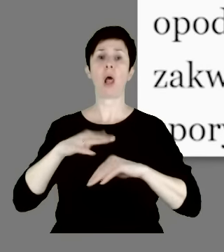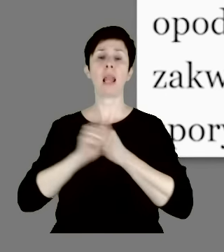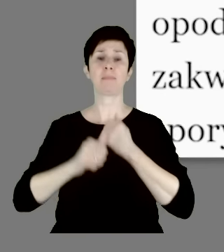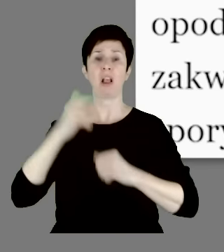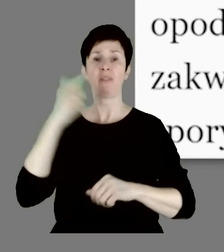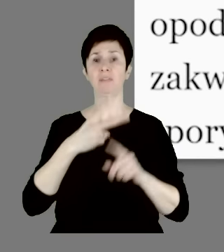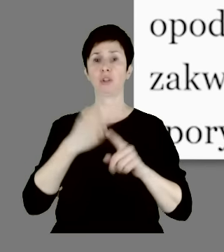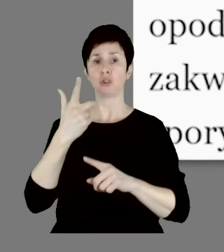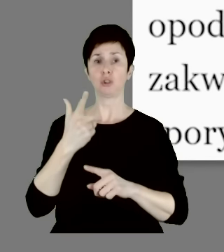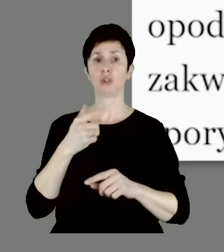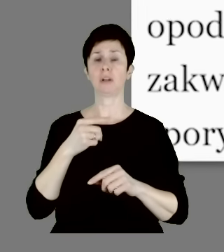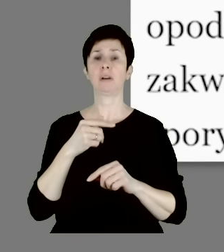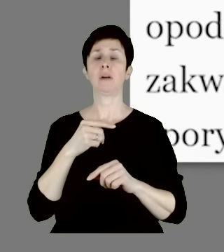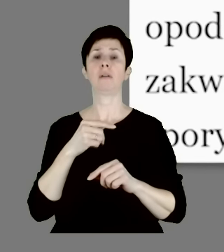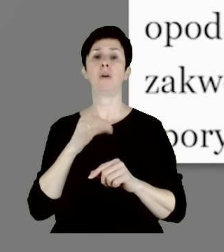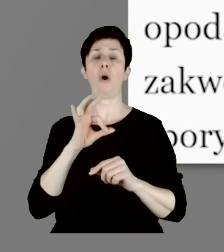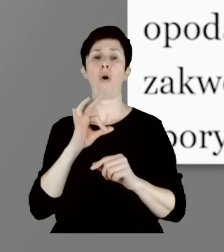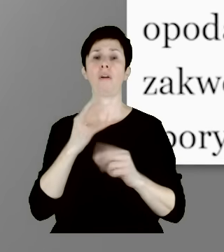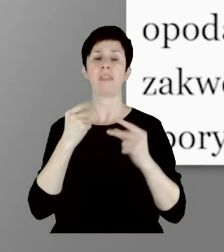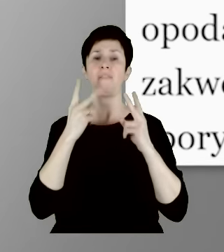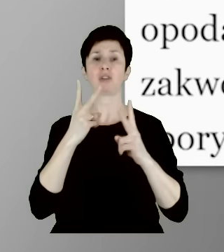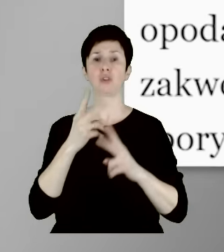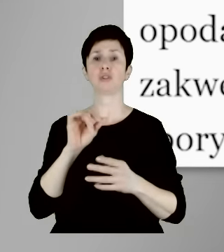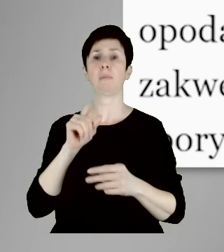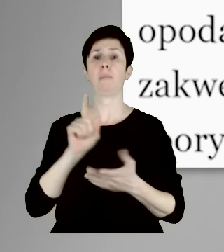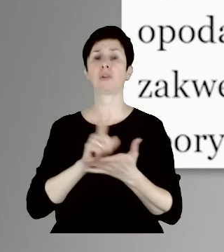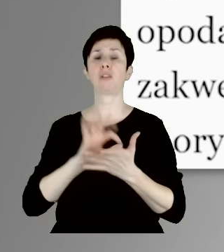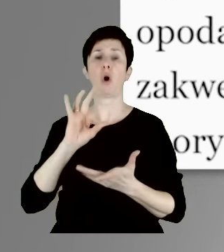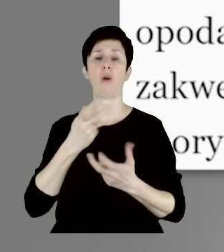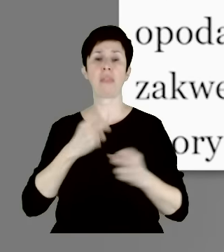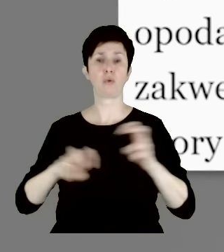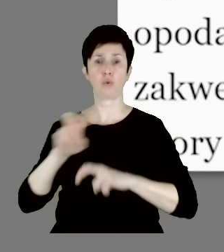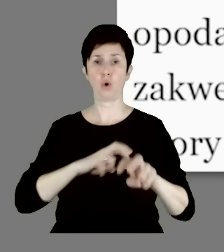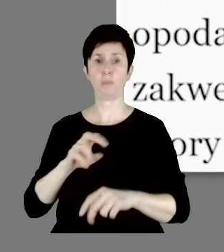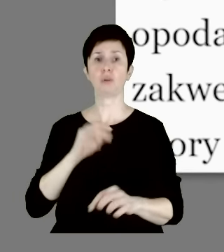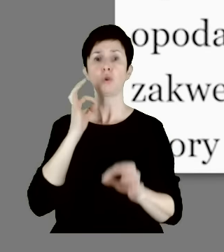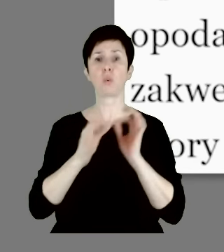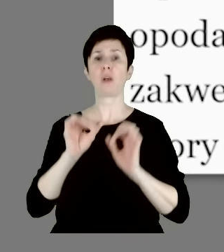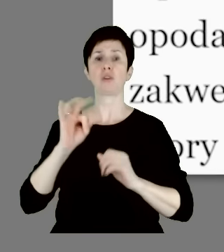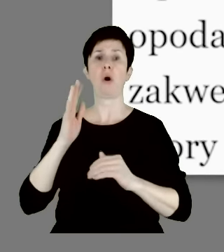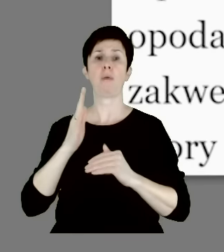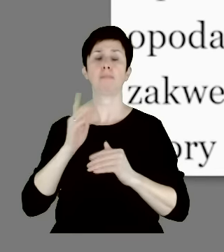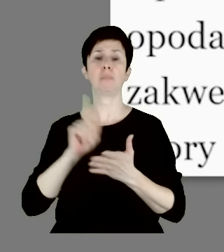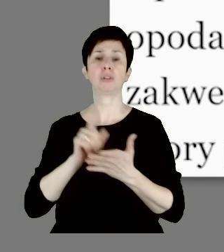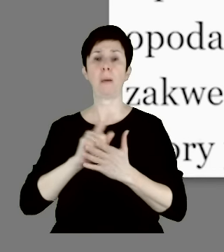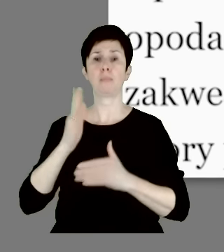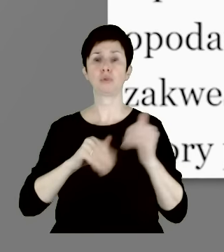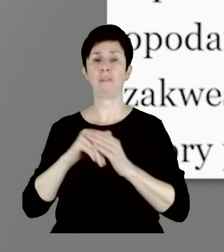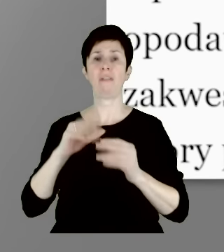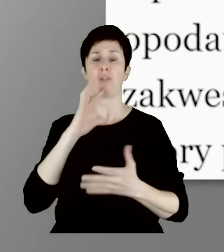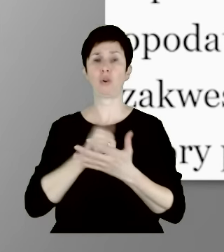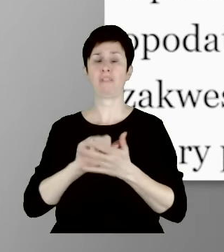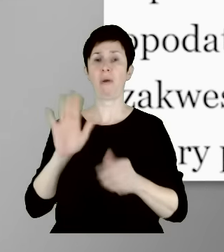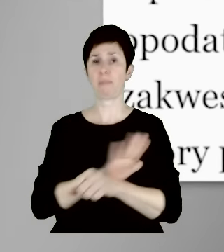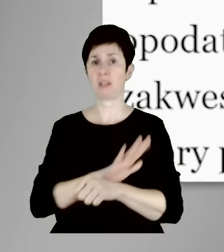jeden z przepisów ustawy o podatku od nieruchomości. Dotyczył on konkretnie opodatkowania budowli wykorzystywanych w biznesie. Trybunał